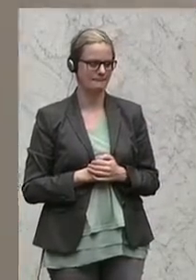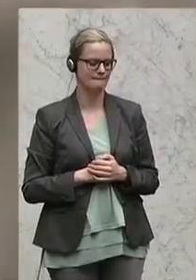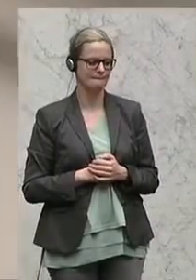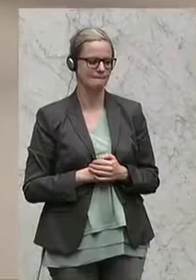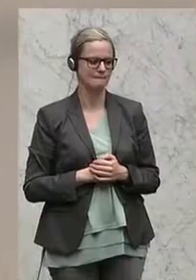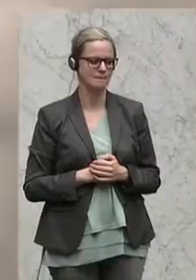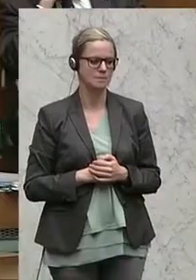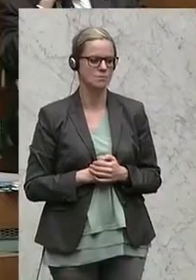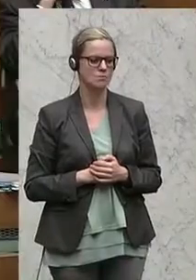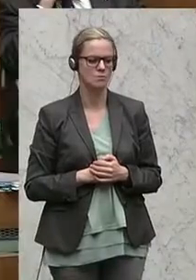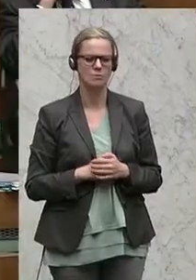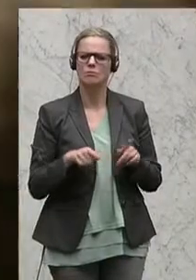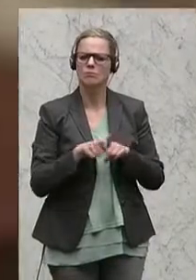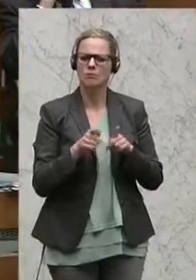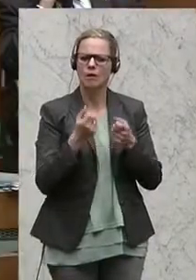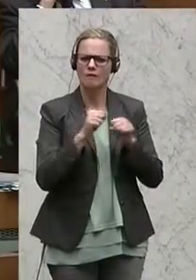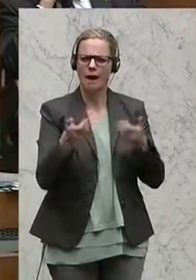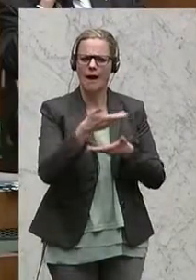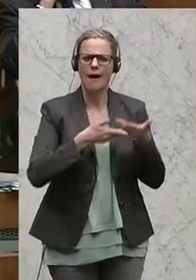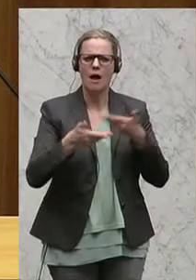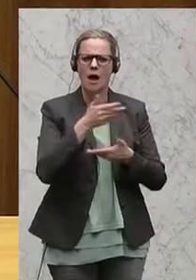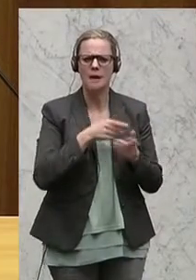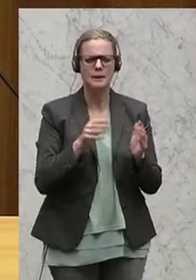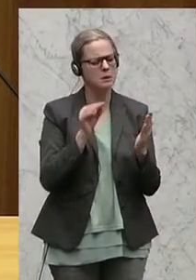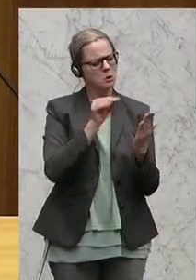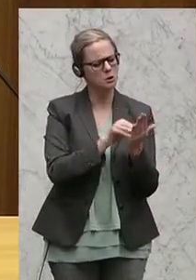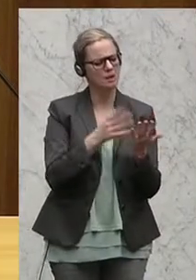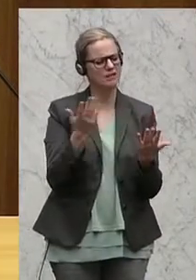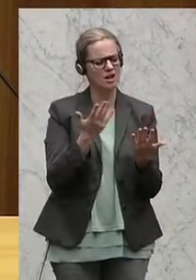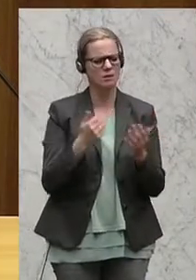So, und dann verkauft man uns unter Freihandel auch so Feinheiten wie